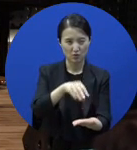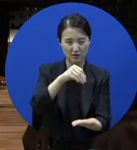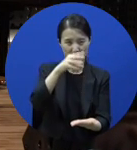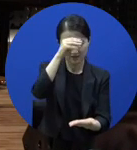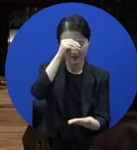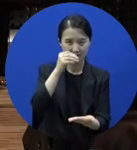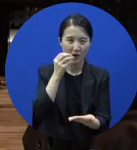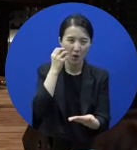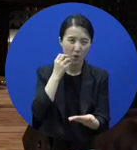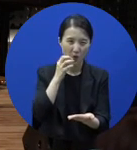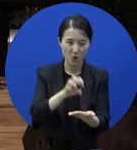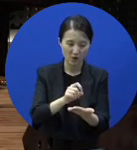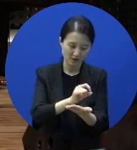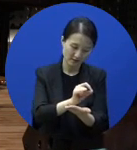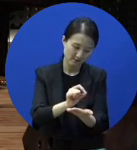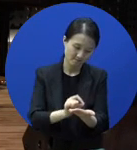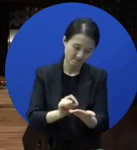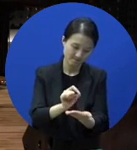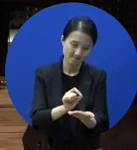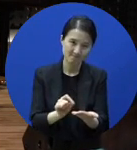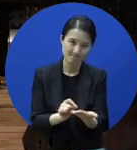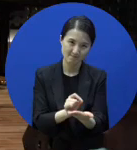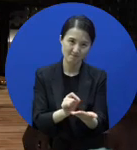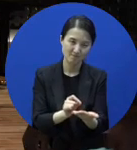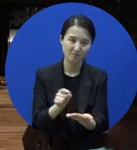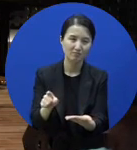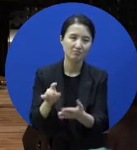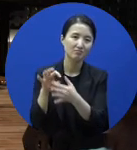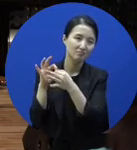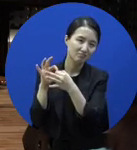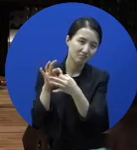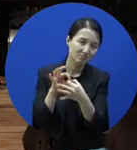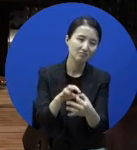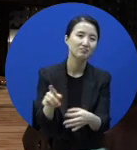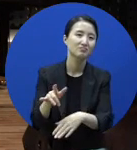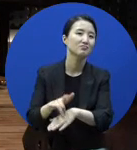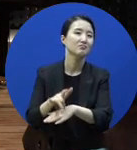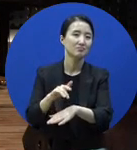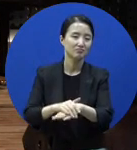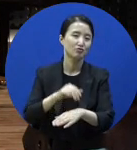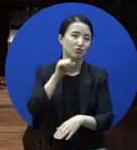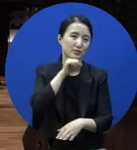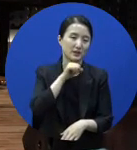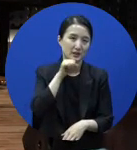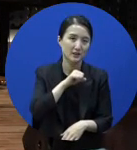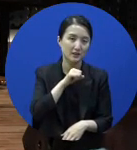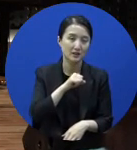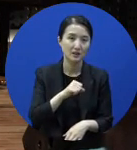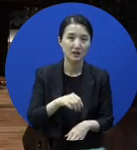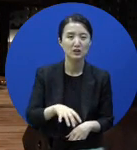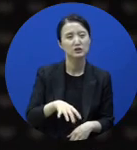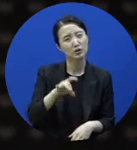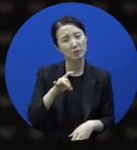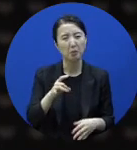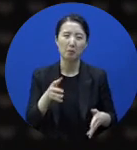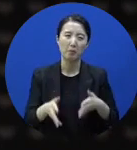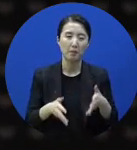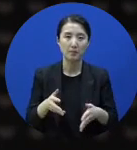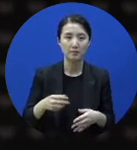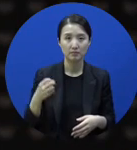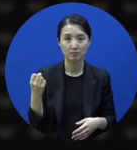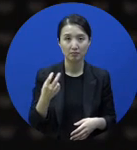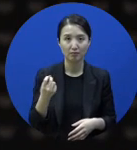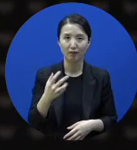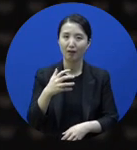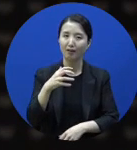그래서 그런 걸 가지고 이렇게 그리기 시작했습니다. 그래서 저걸 왜 그릴까라고 했는데 어느 한 시점 되보니까 얘가 잘 그리기